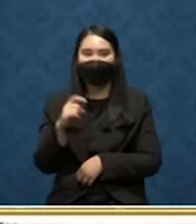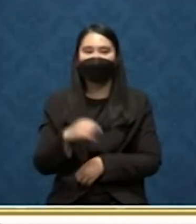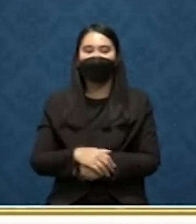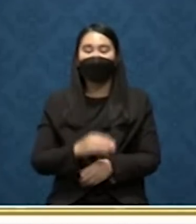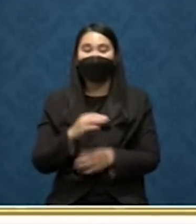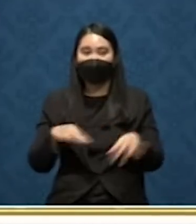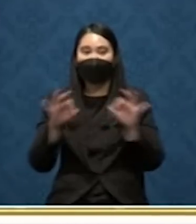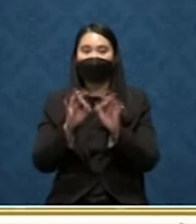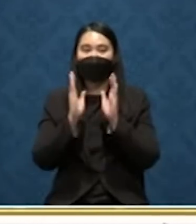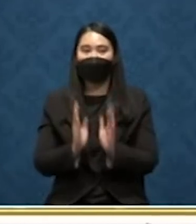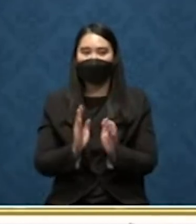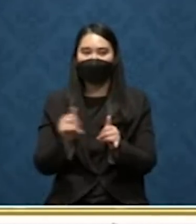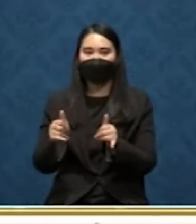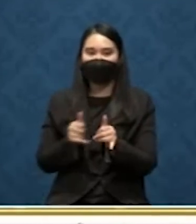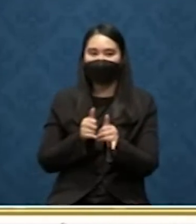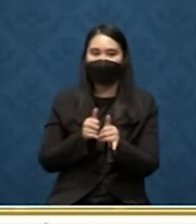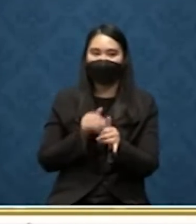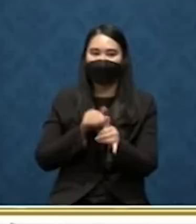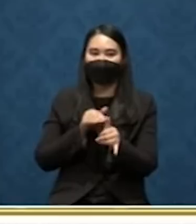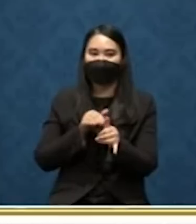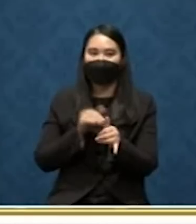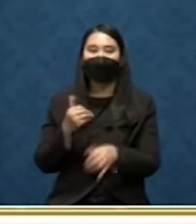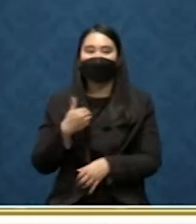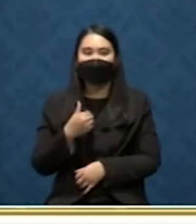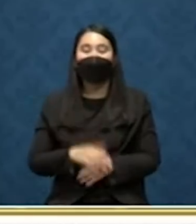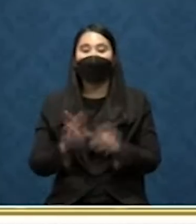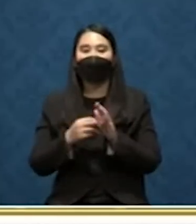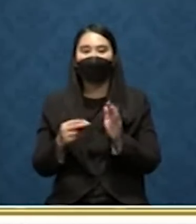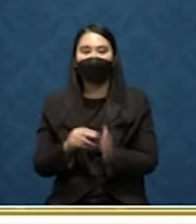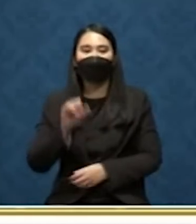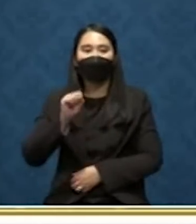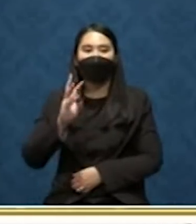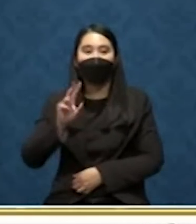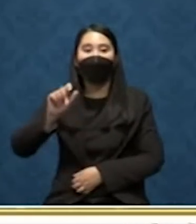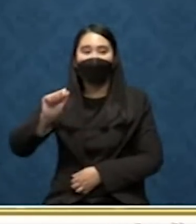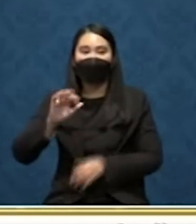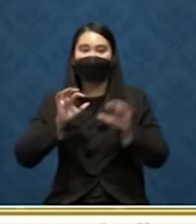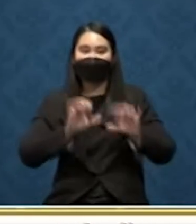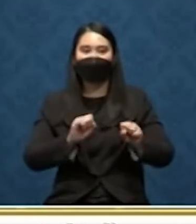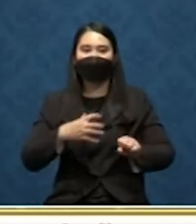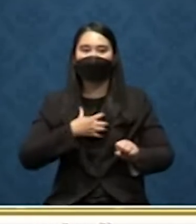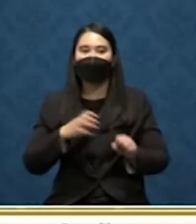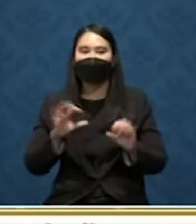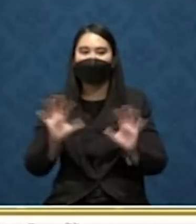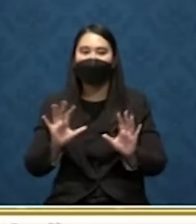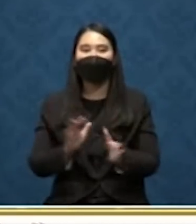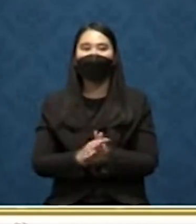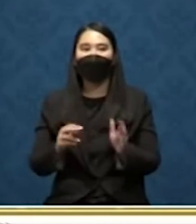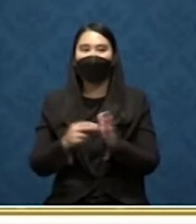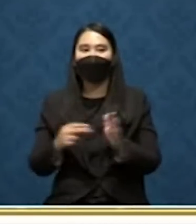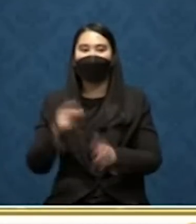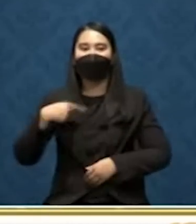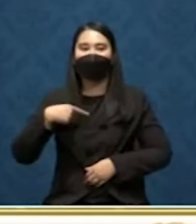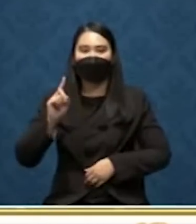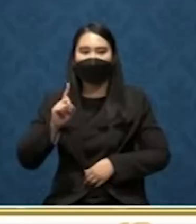คอย Animal- อยู่เบืองหลงคนที่ไม่อยากใหสอวออออห์ถูกจบดำเินคดีคนที่มีผลประโยชิร่วมกับสอ